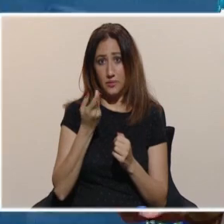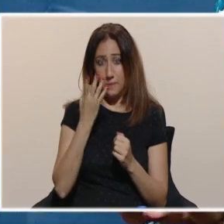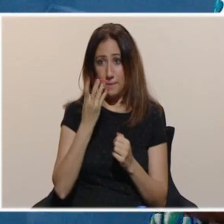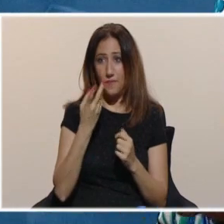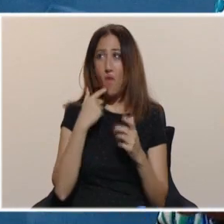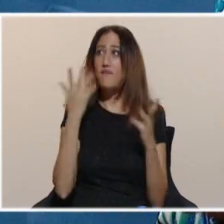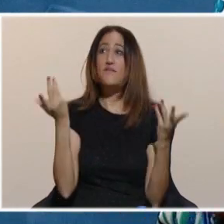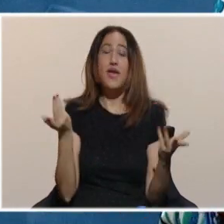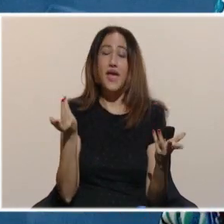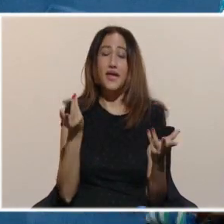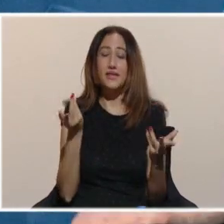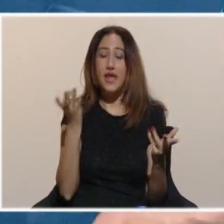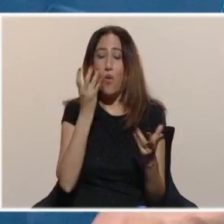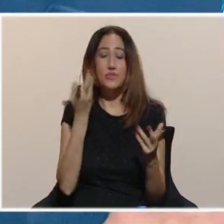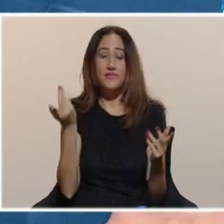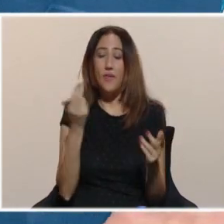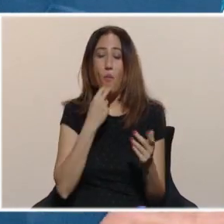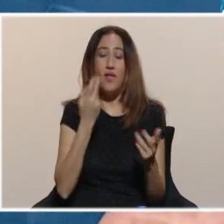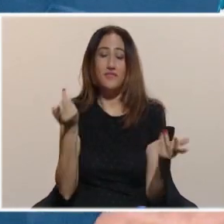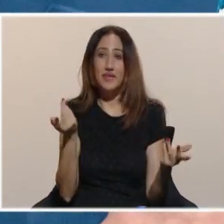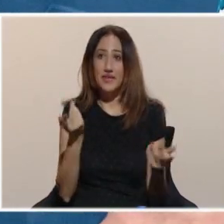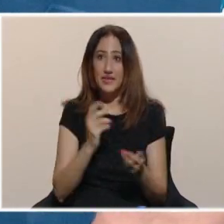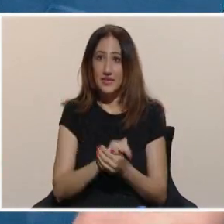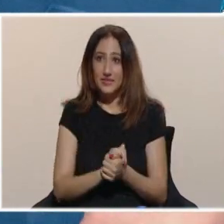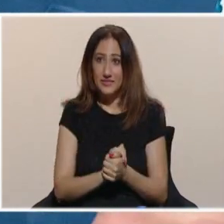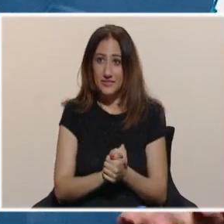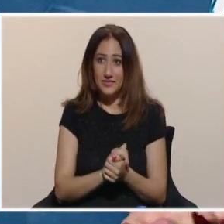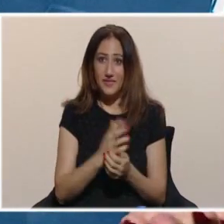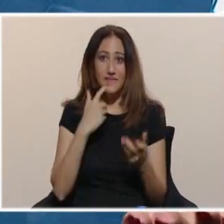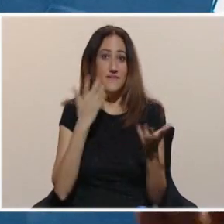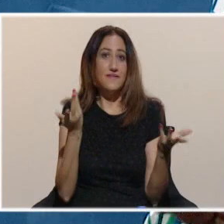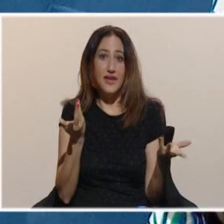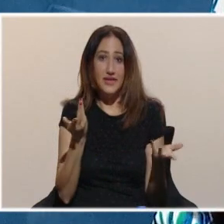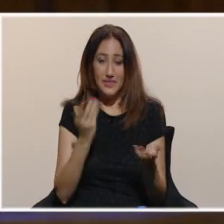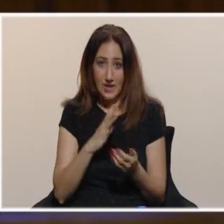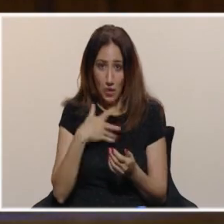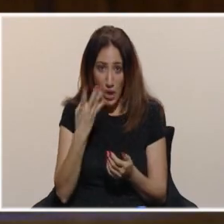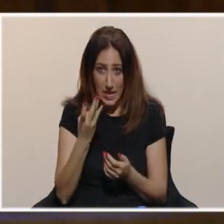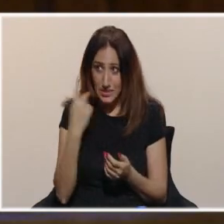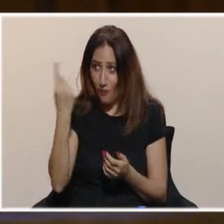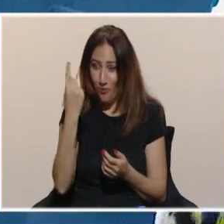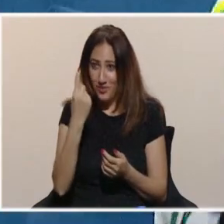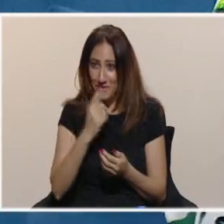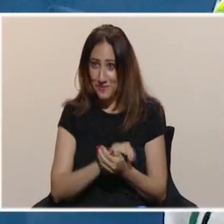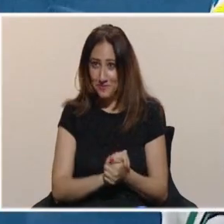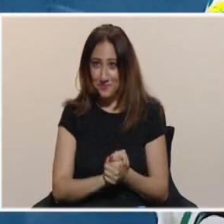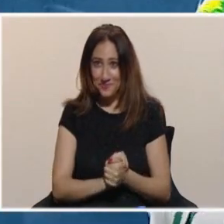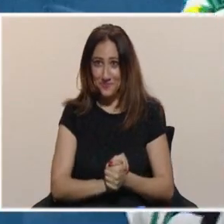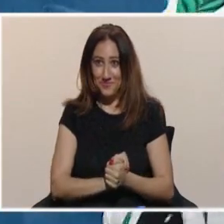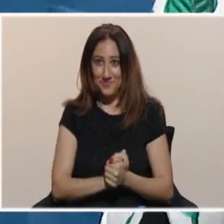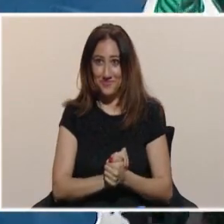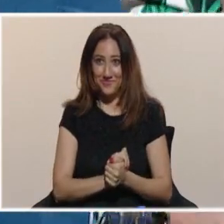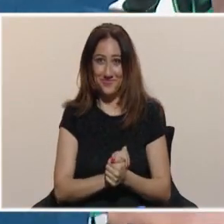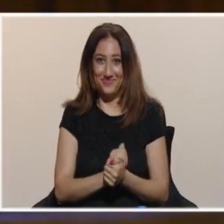فين يحتويكي، هو عشان فين عشان تكملي معاه مشوار الحياه؟ هو فين؟ يعني انت عايزه عريس دلوقتي؟ لا انا مش